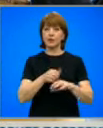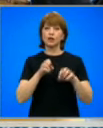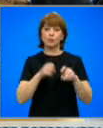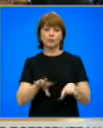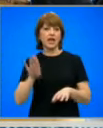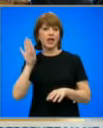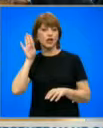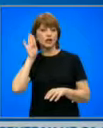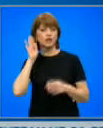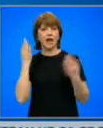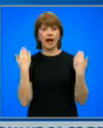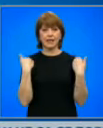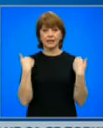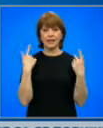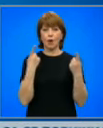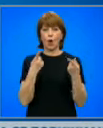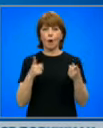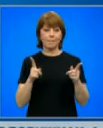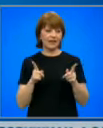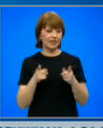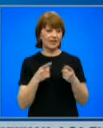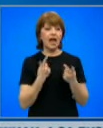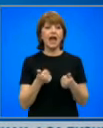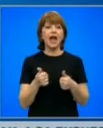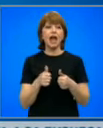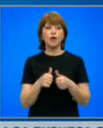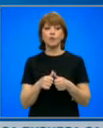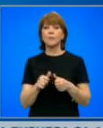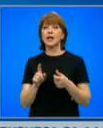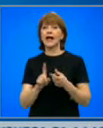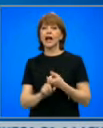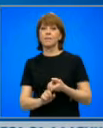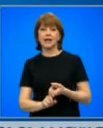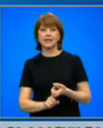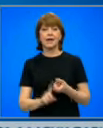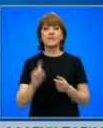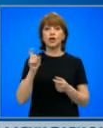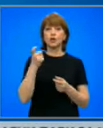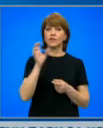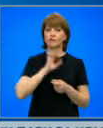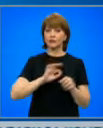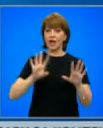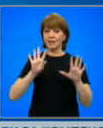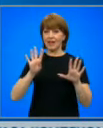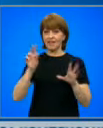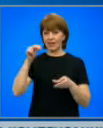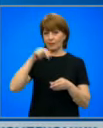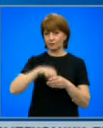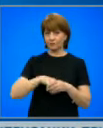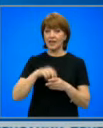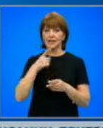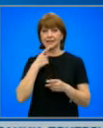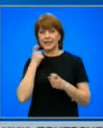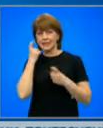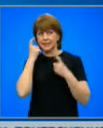до изслушване кандидата за управител на БНБ на Има такъв народ Любомир Каримански. Андрей Гюров получи 9 гласа за, заради